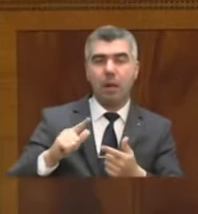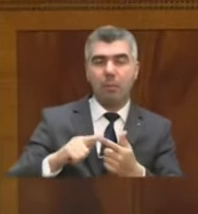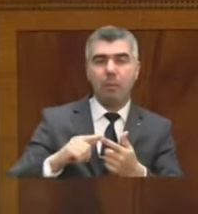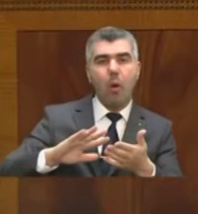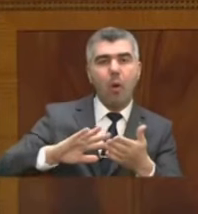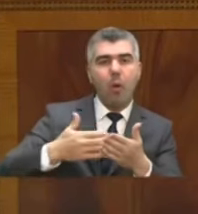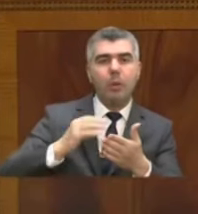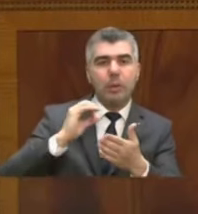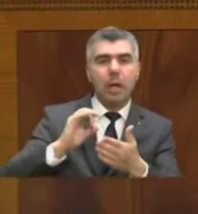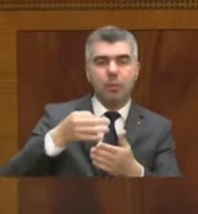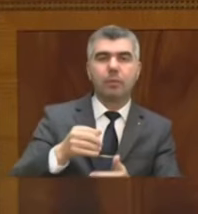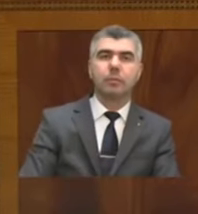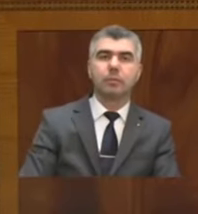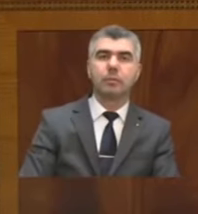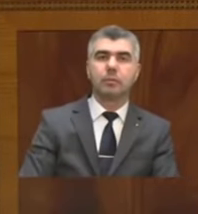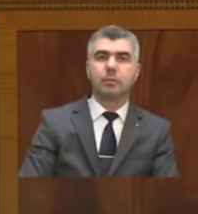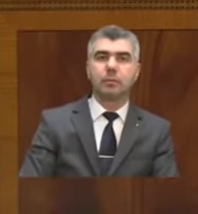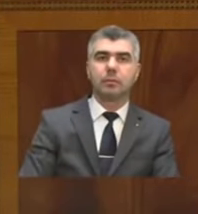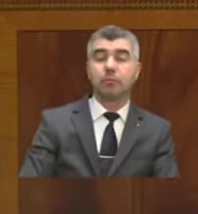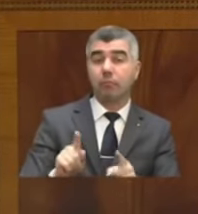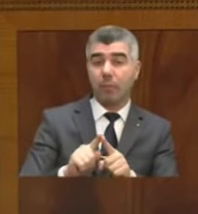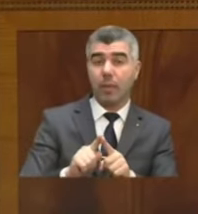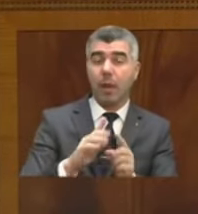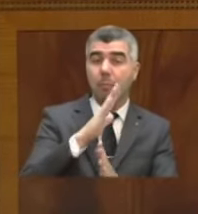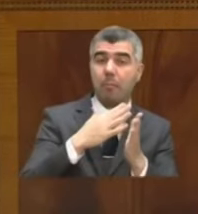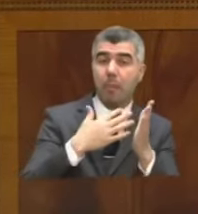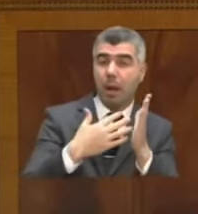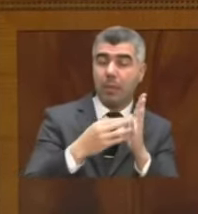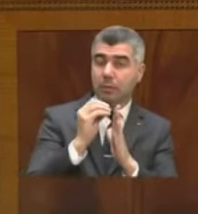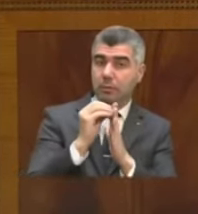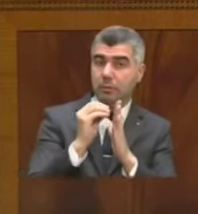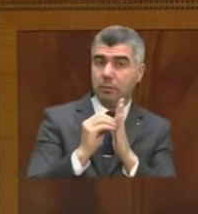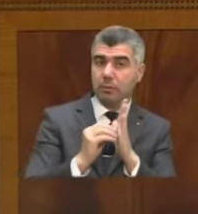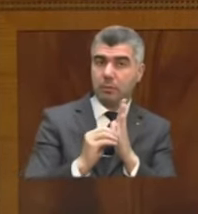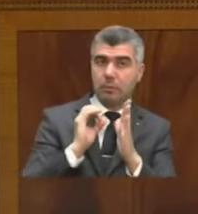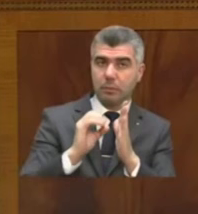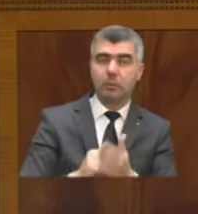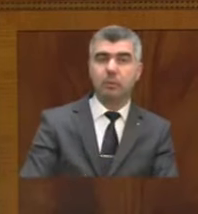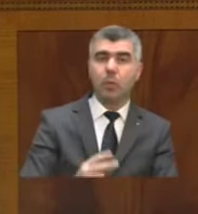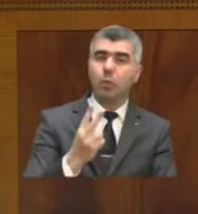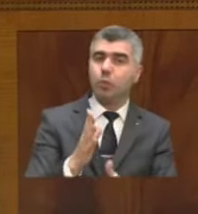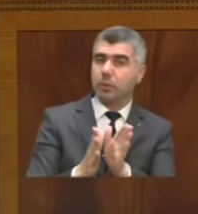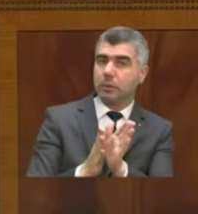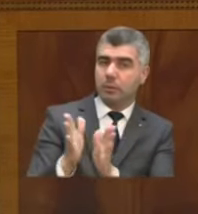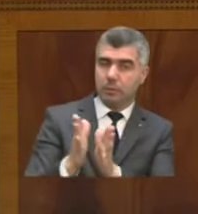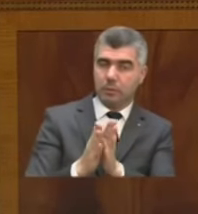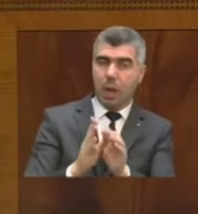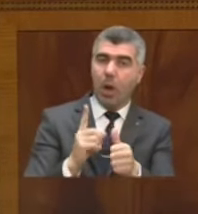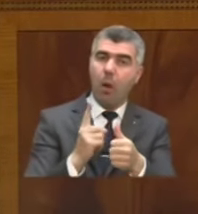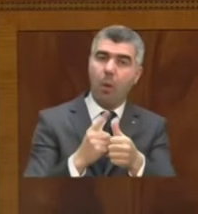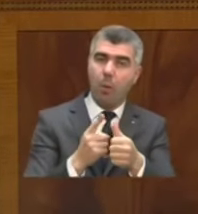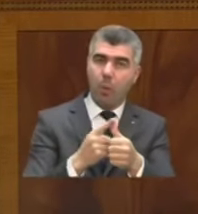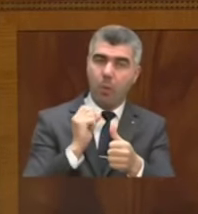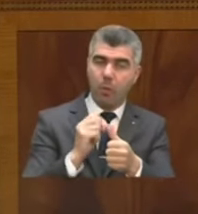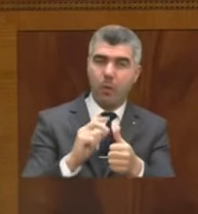للمستويات الإشهادية. وهذه الخطة هي مبنية على مبدأين. المبدأ الأول أو